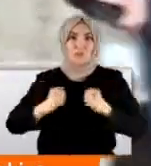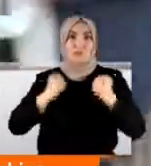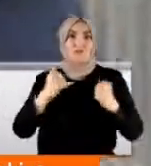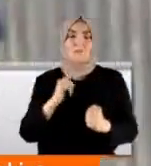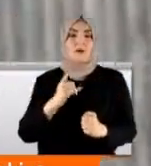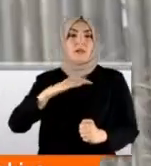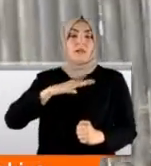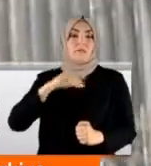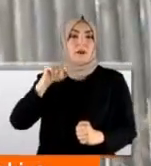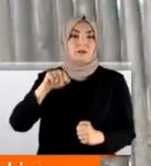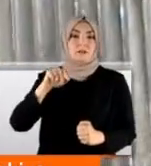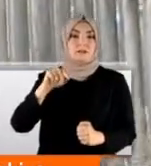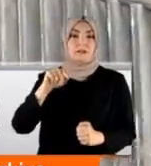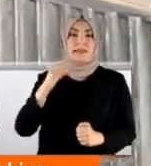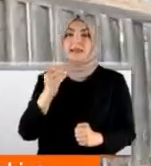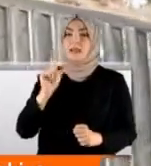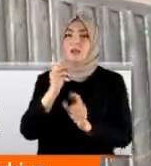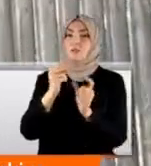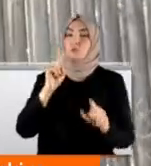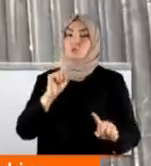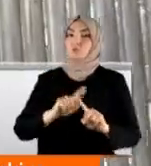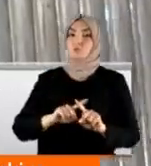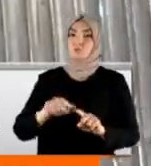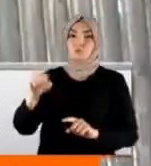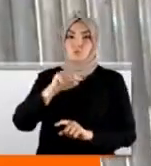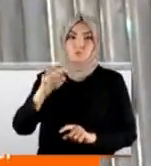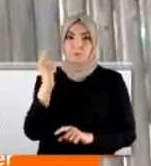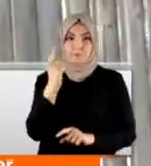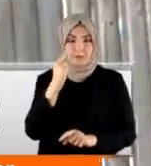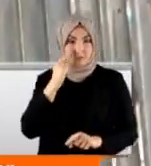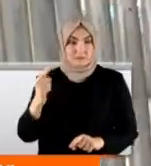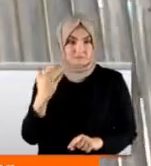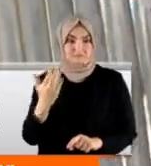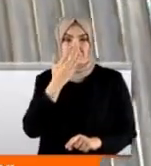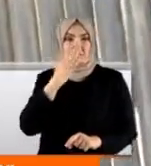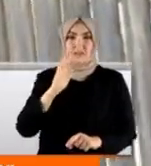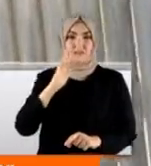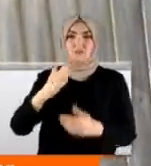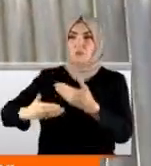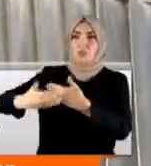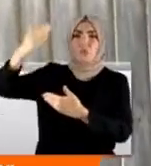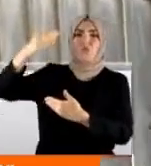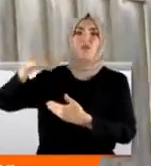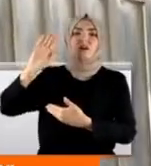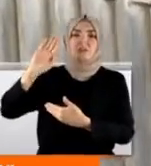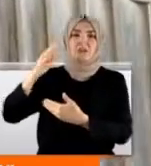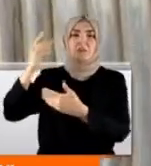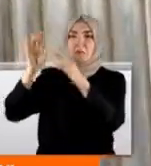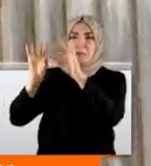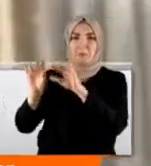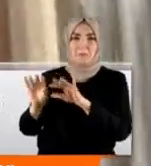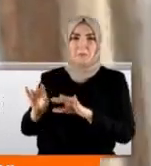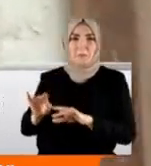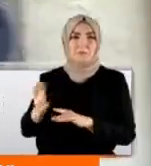lüks yapılarından birinin içindeyiz şu anda. Gördüğünüz gibi duvarın sadece boyaları değil aynı zamanda sıvaları da dökülmüş. Hatta elektrik